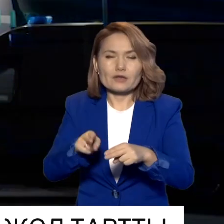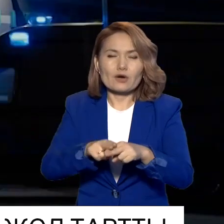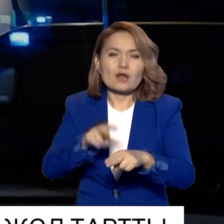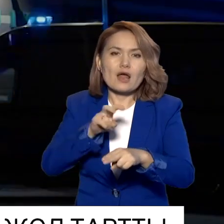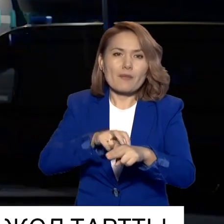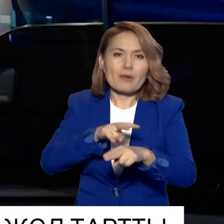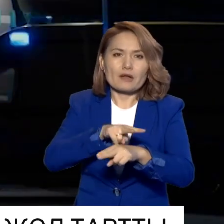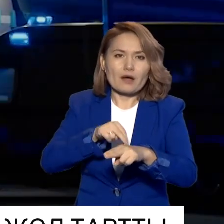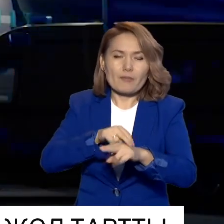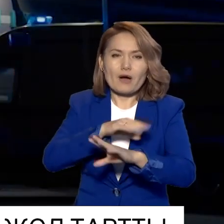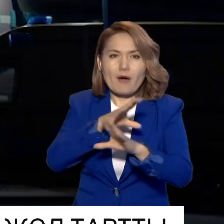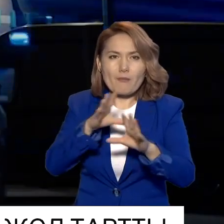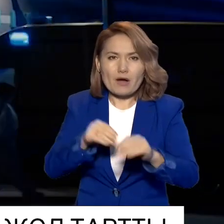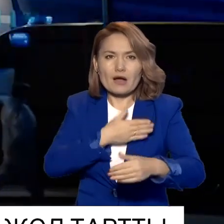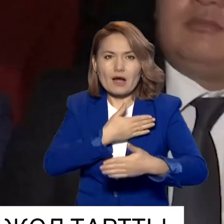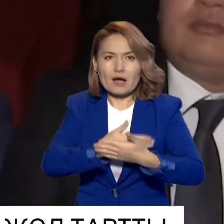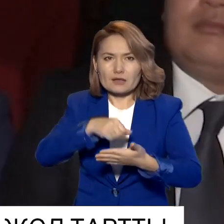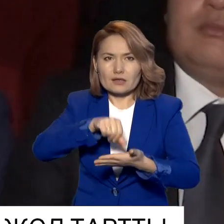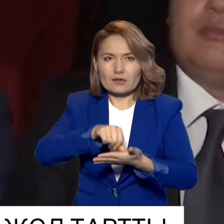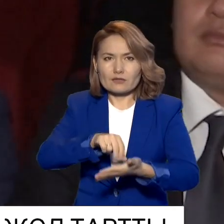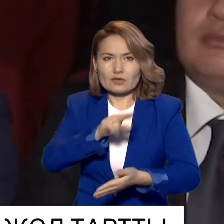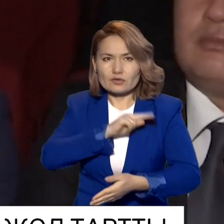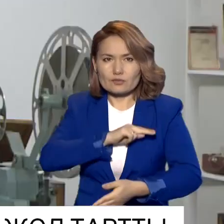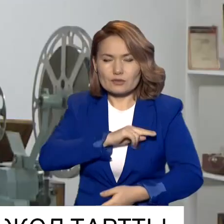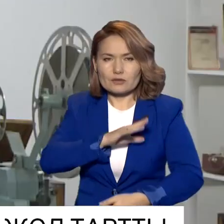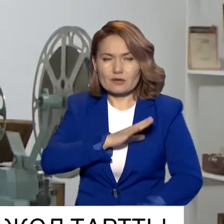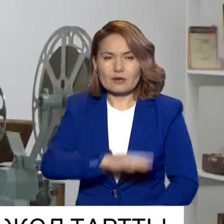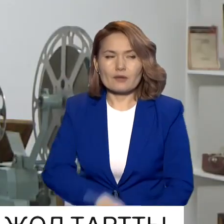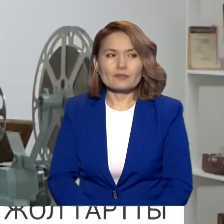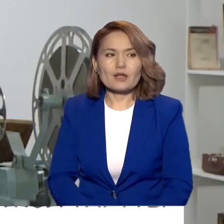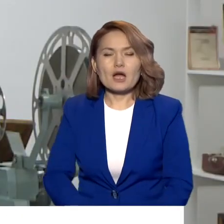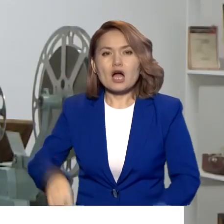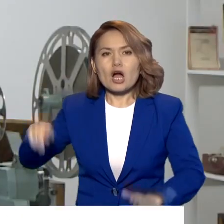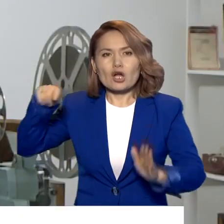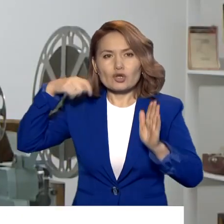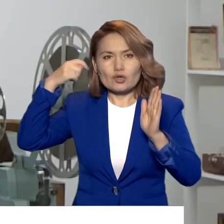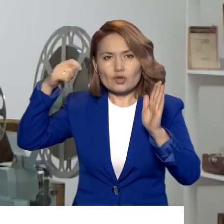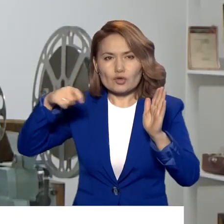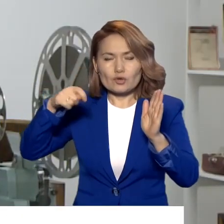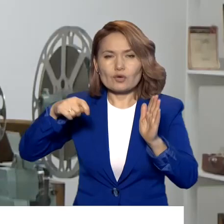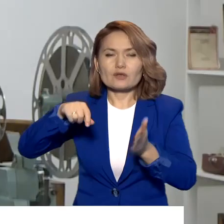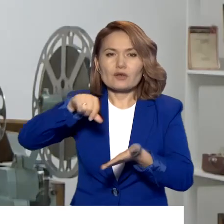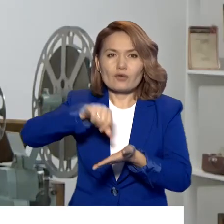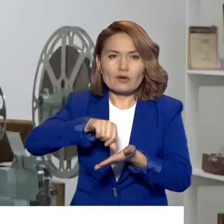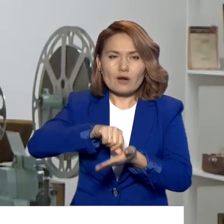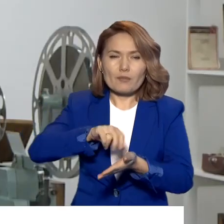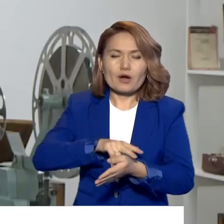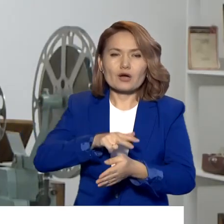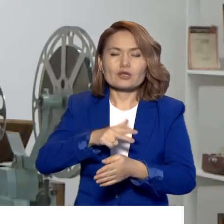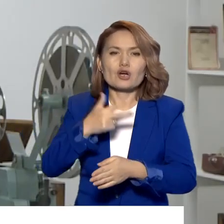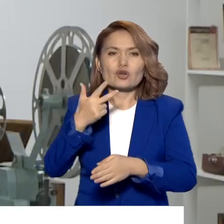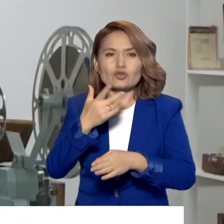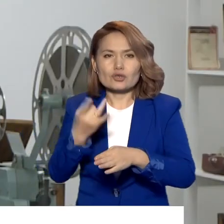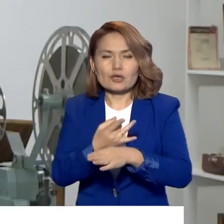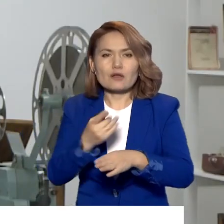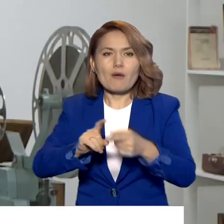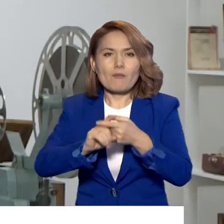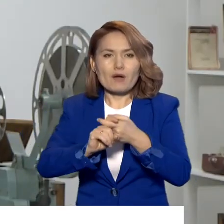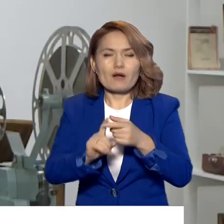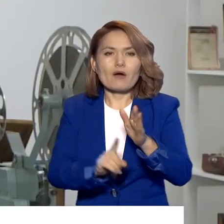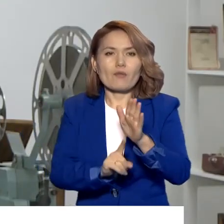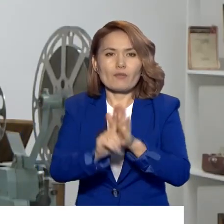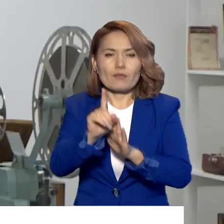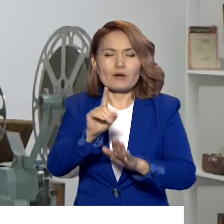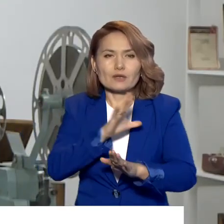тәртіп сақшылары атсалысқан. Кино түсірілім кезінде екінші толқында болды, үшінші толқында болды. Сол кезде түсірілім